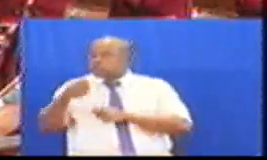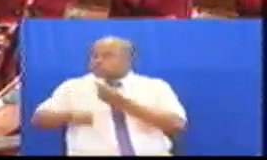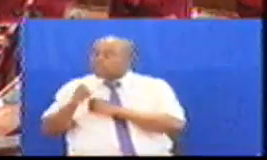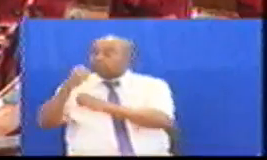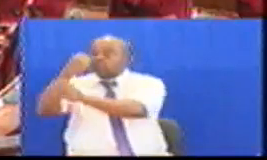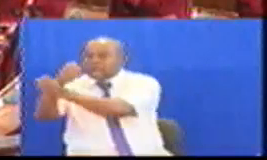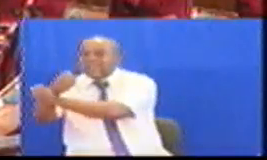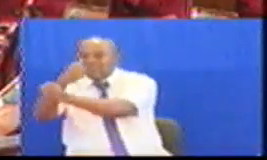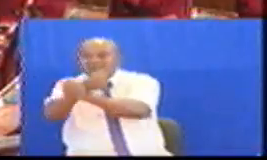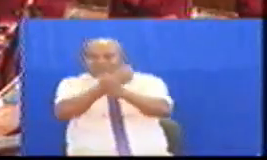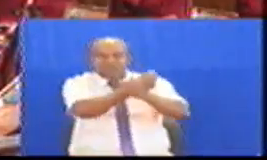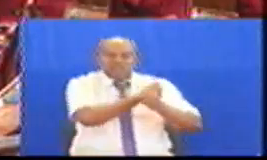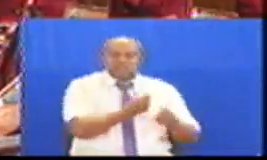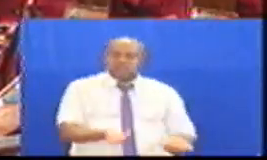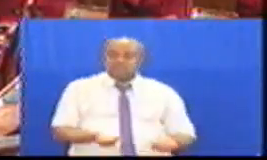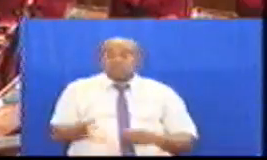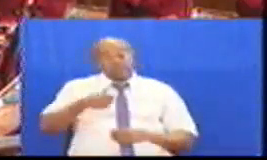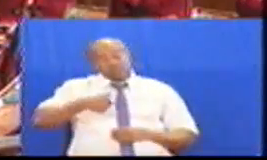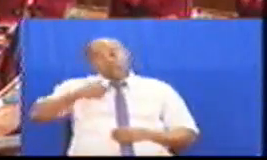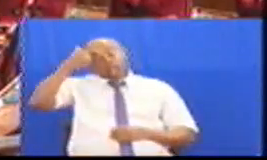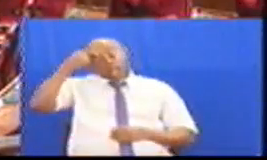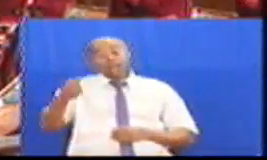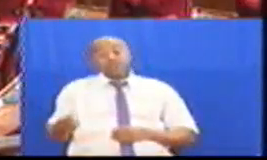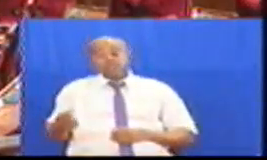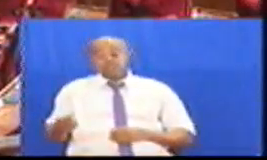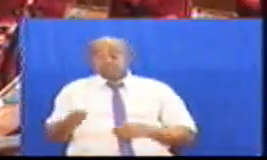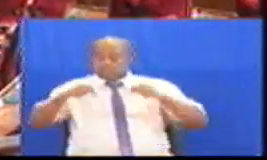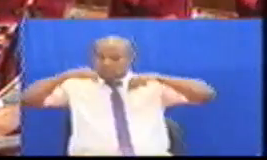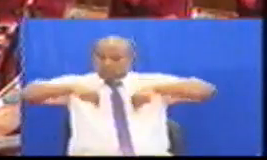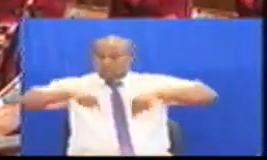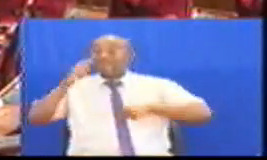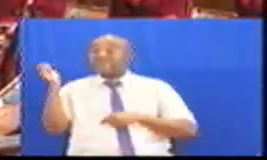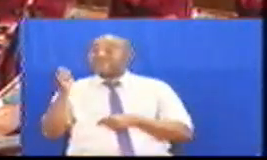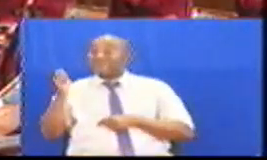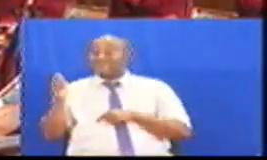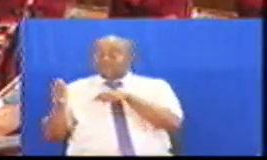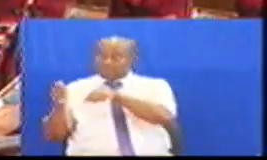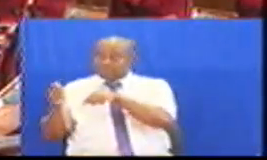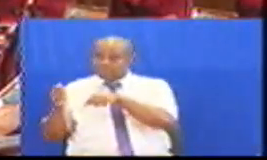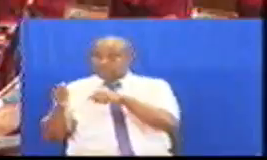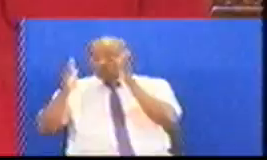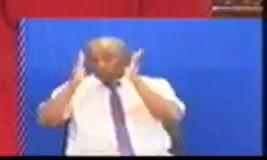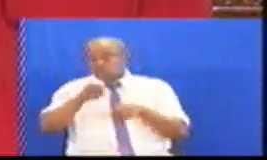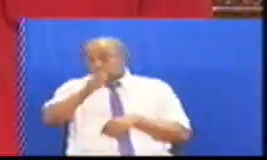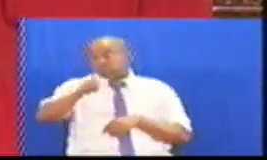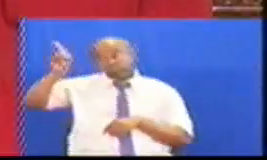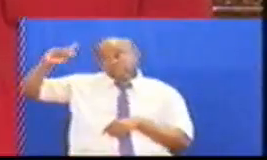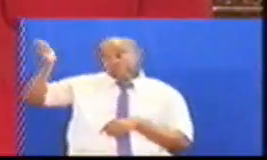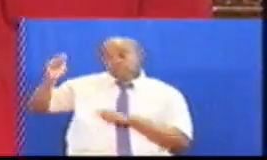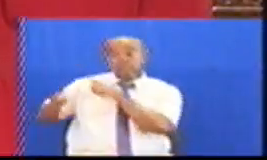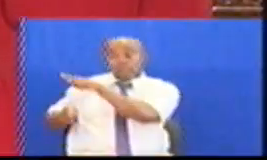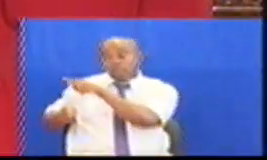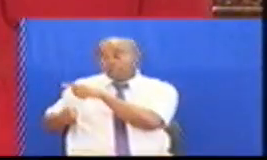magereza yetu. Na mimi naamini leo hii Kenya, Mheshimiwa Speaker, Kenya wanafanya